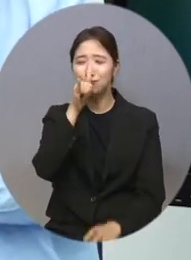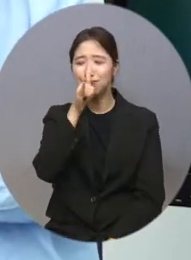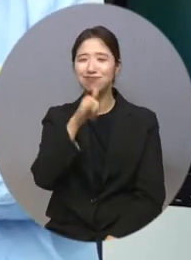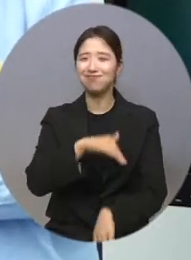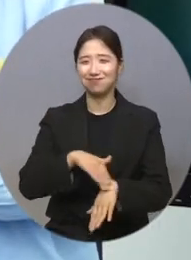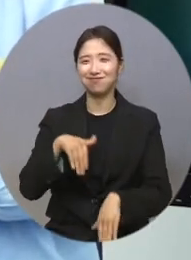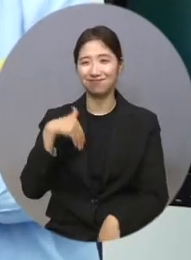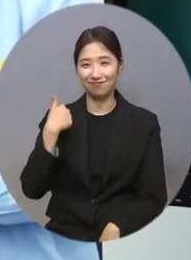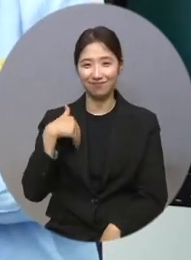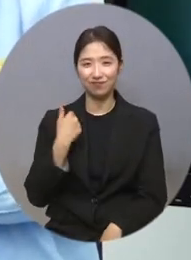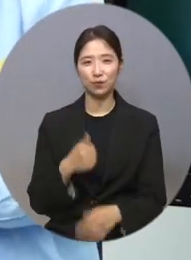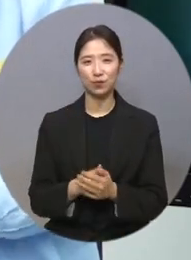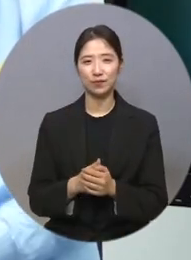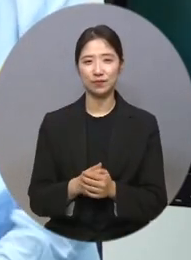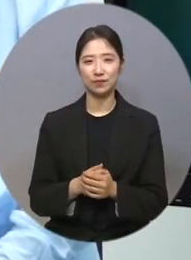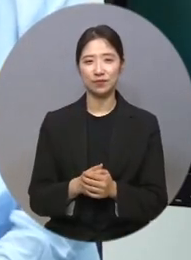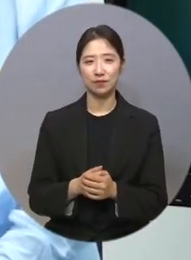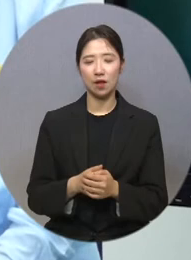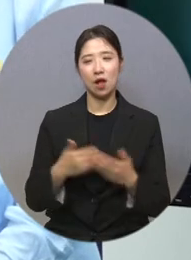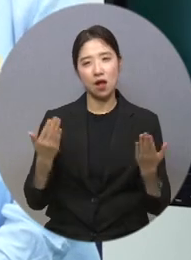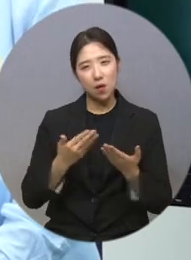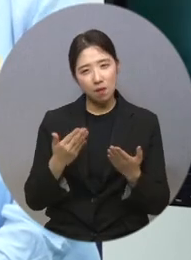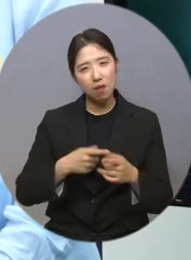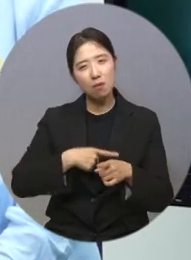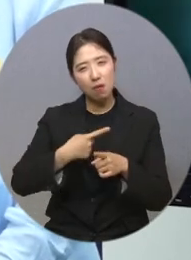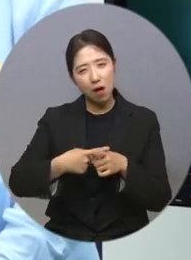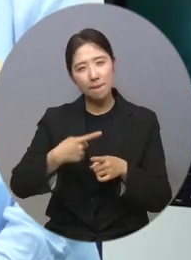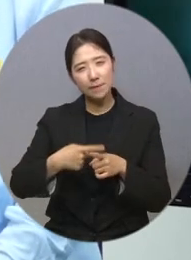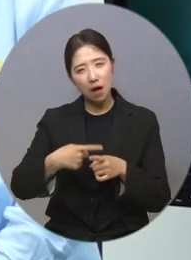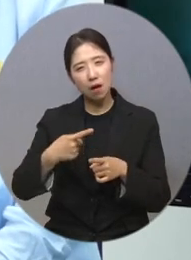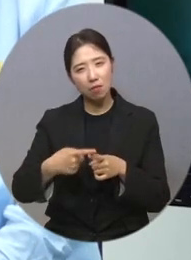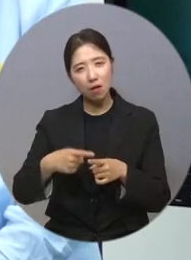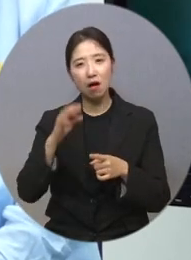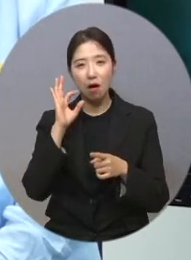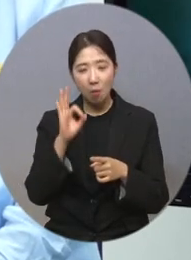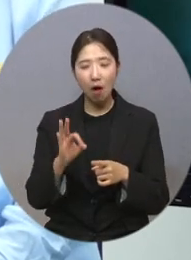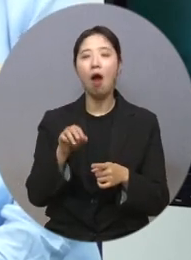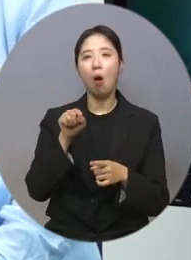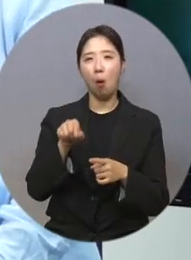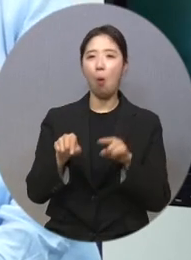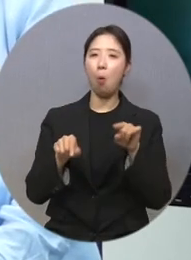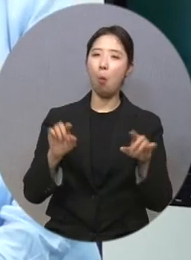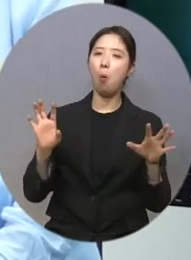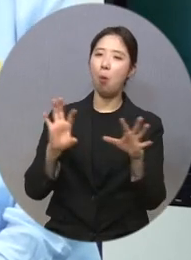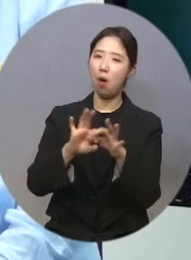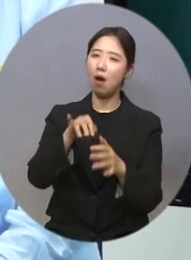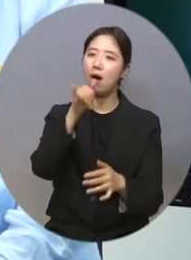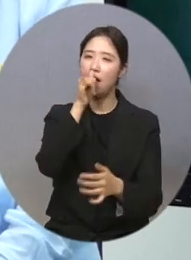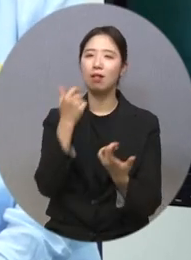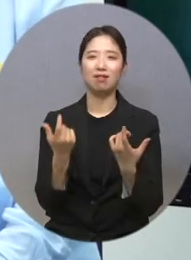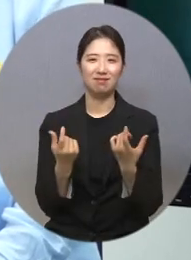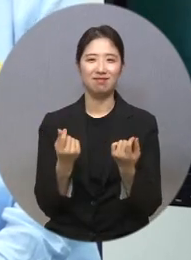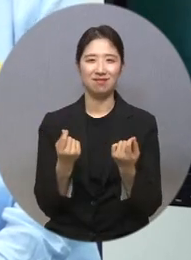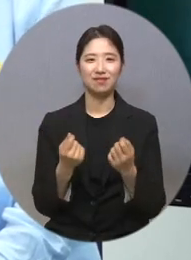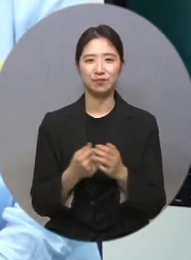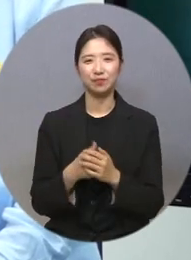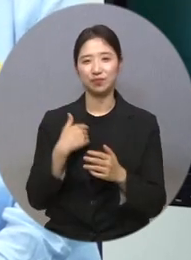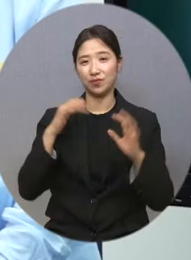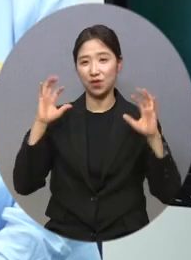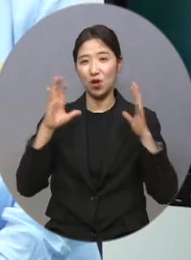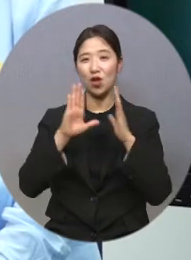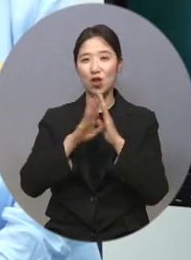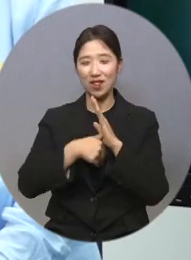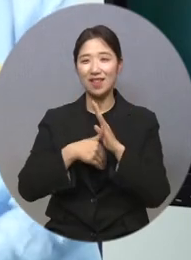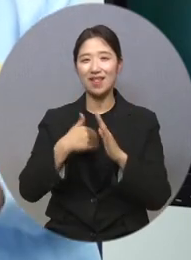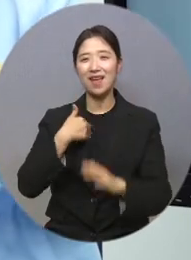몰랐고요. 하다 보니까 네. 지금 제가 연계성을 찾게 되는 것 같아요. 어릴 때